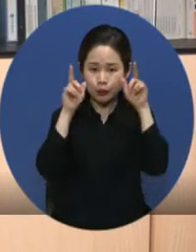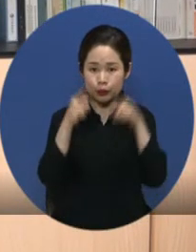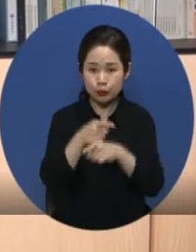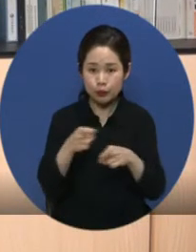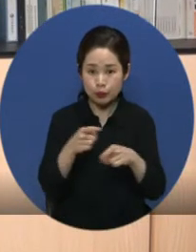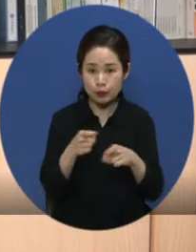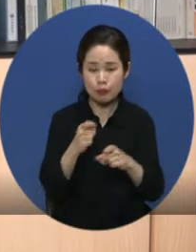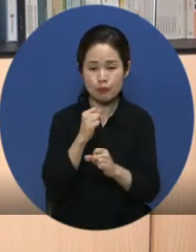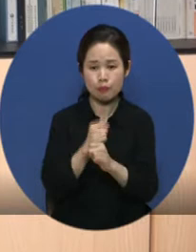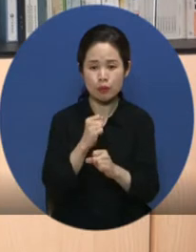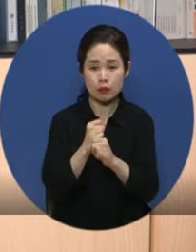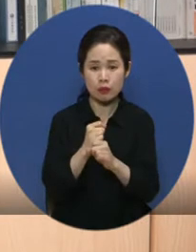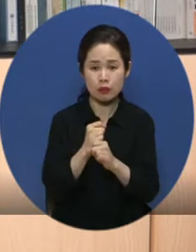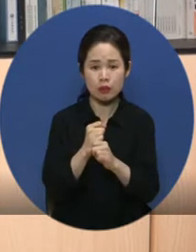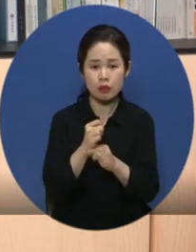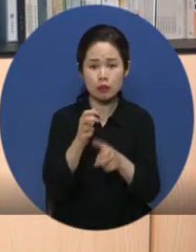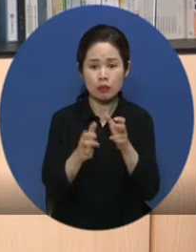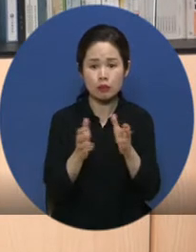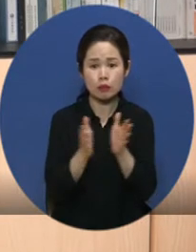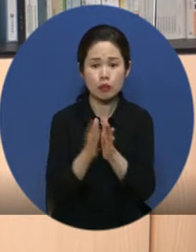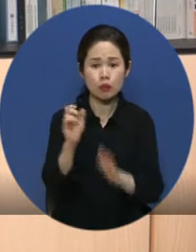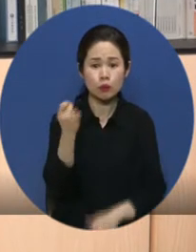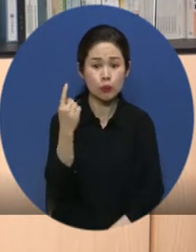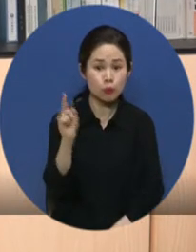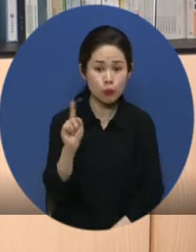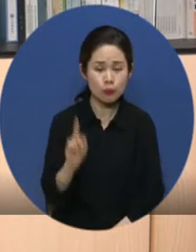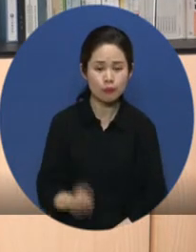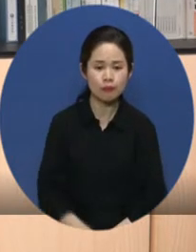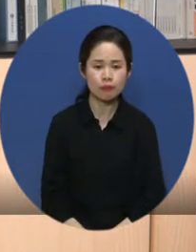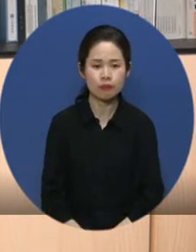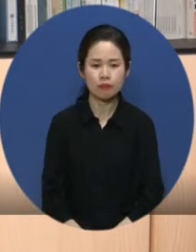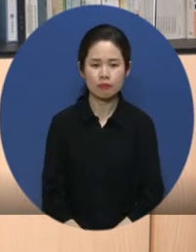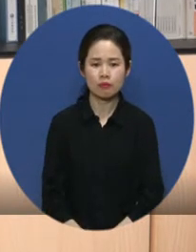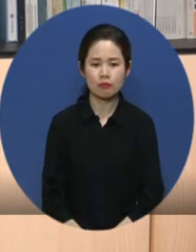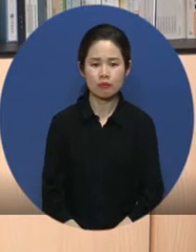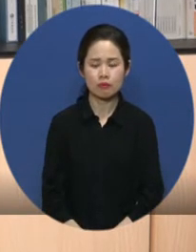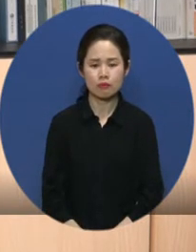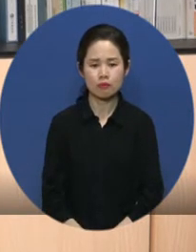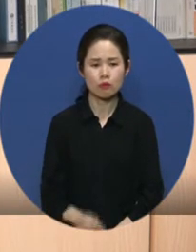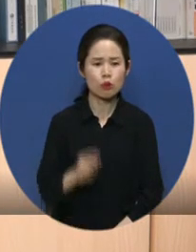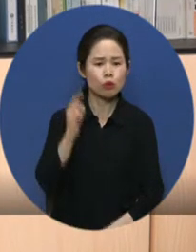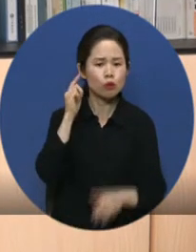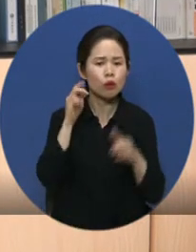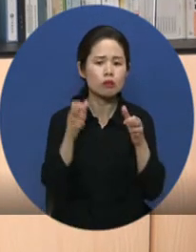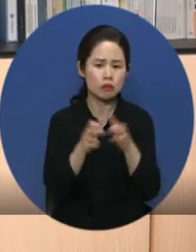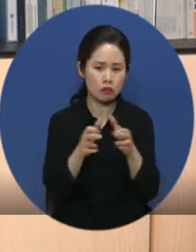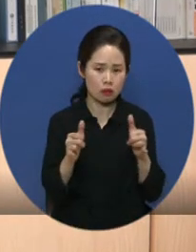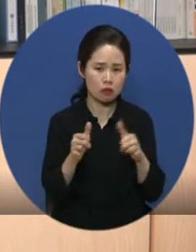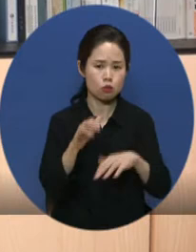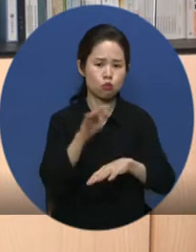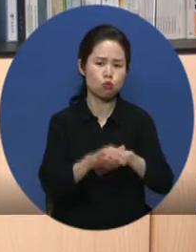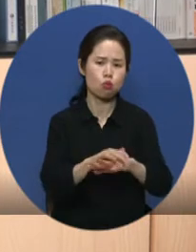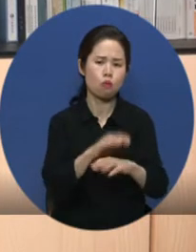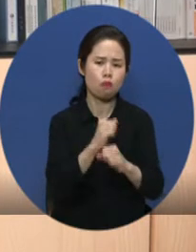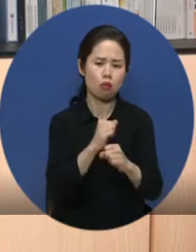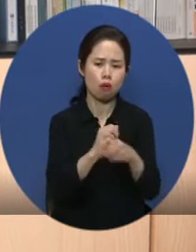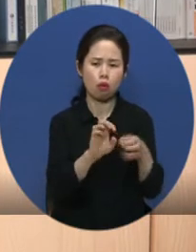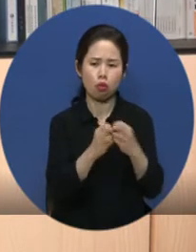된 계기는 뭐가 있을까요? 청각장애인들이 손으로 할 수 있는 일을 참